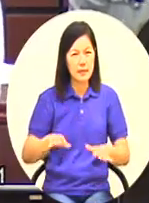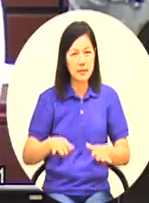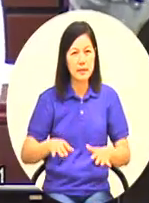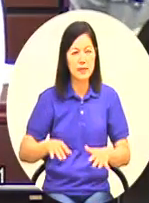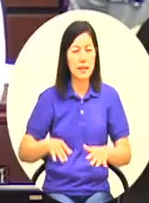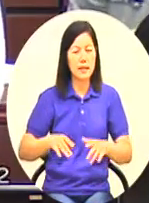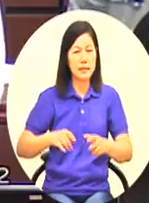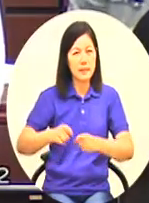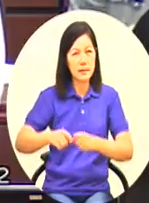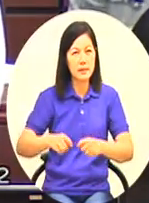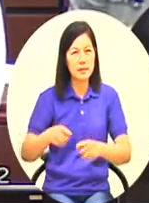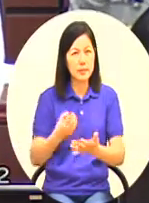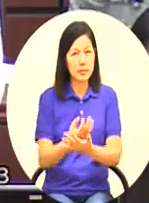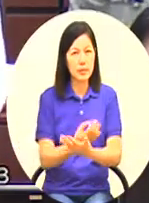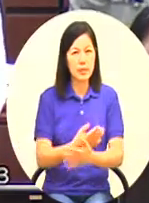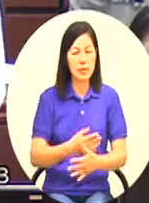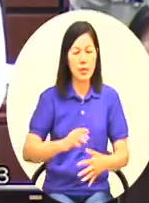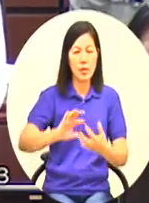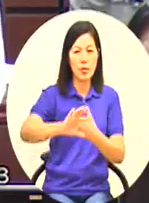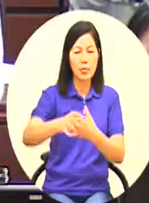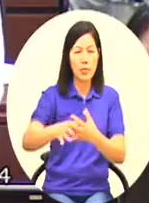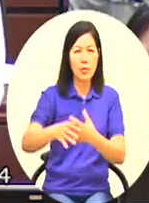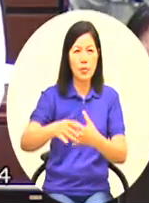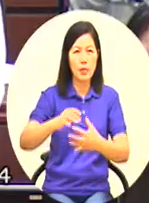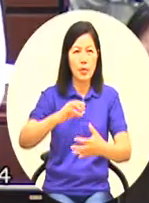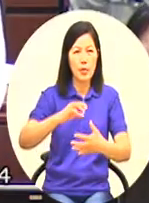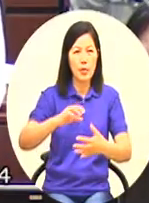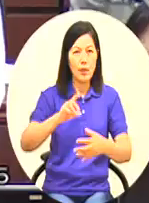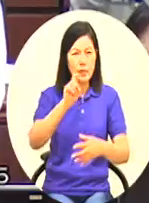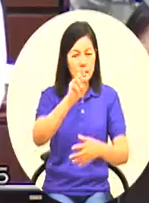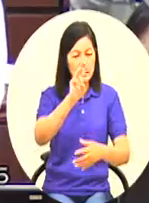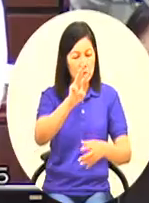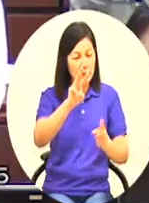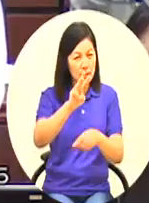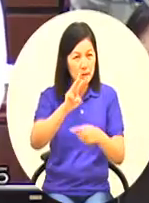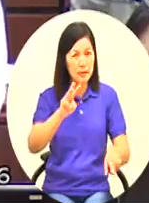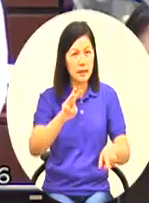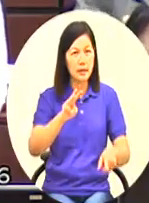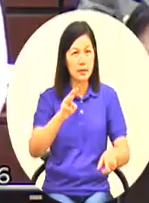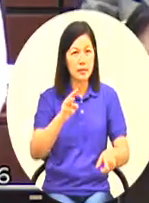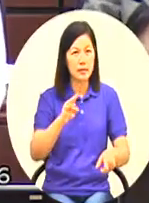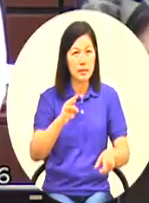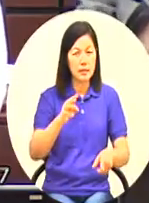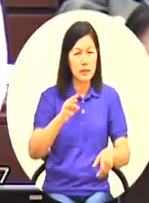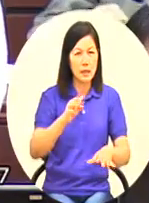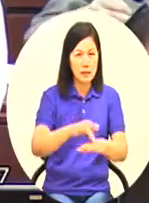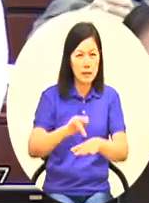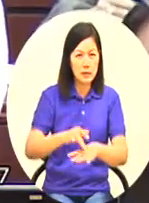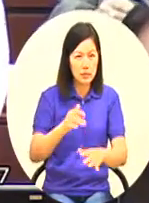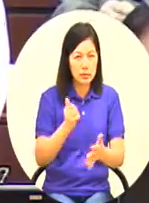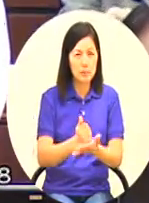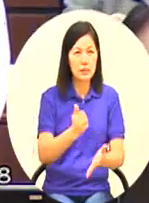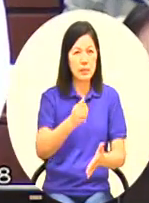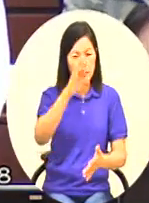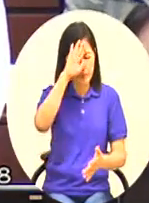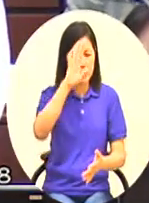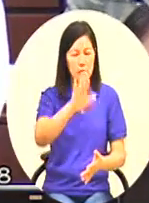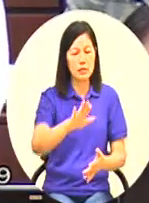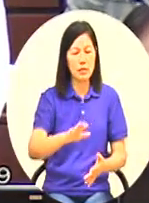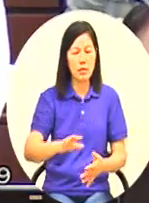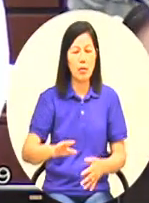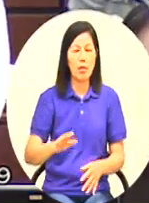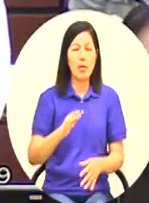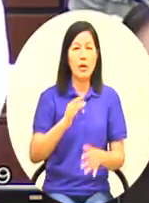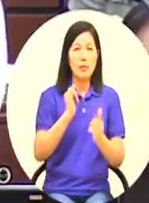13例迄个境外感染吼，啊境外感染内底13例内底有7例是咱台湾人去国外吼，工课啦、旅游